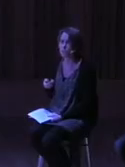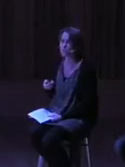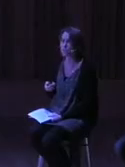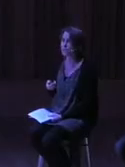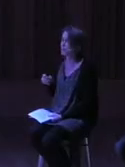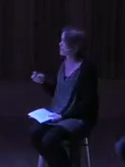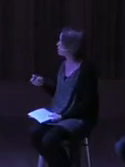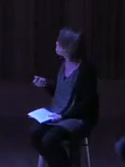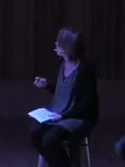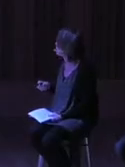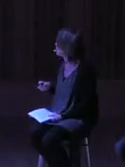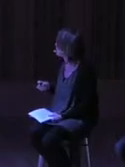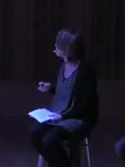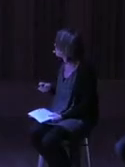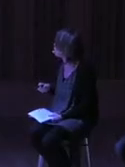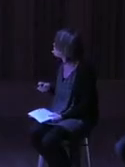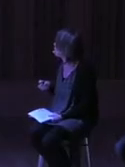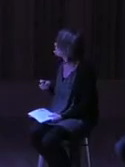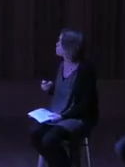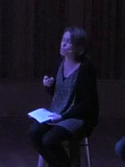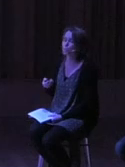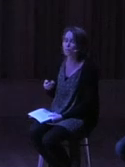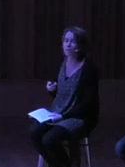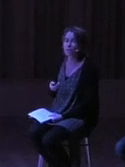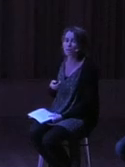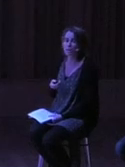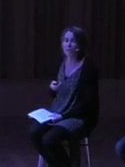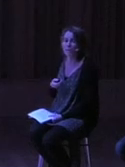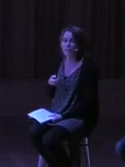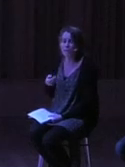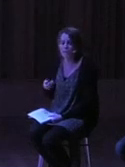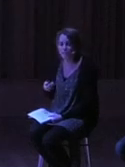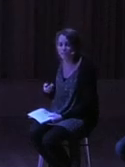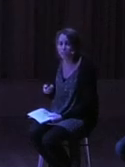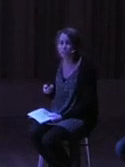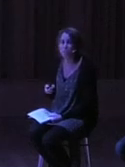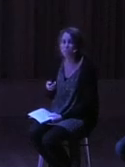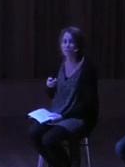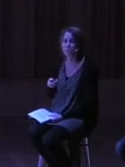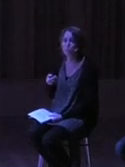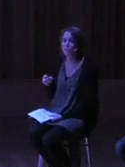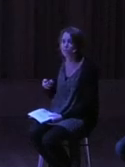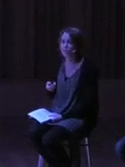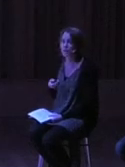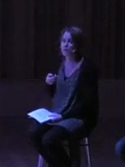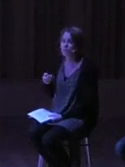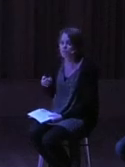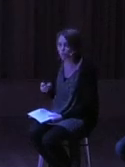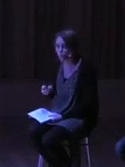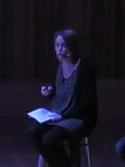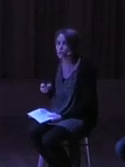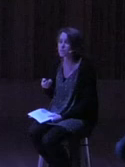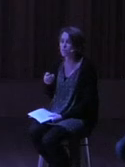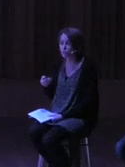La biodiversitat, i seguint el pla de l'arbrat de Sant Feliu, és molt important generar la diversitat d'espècies, per tant, de fomentar els